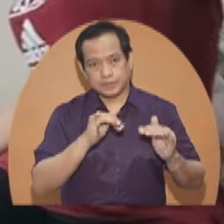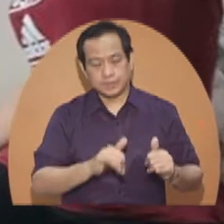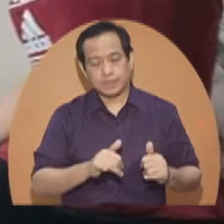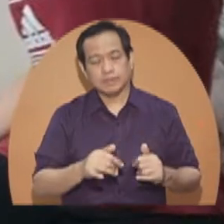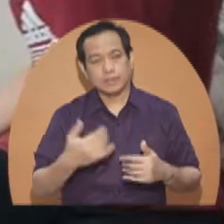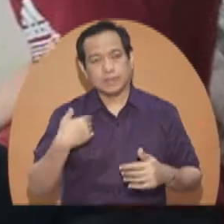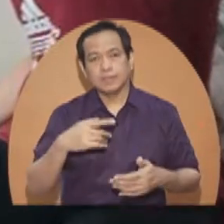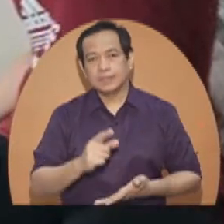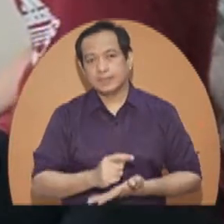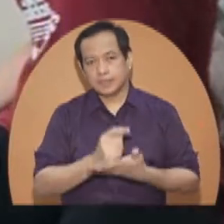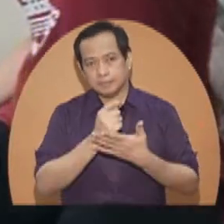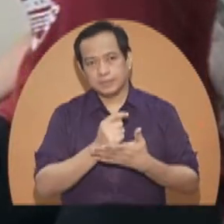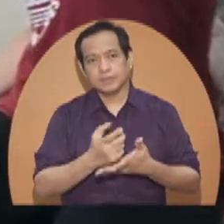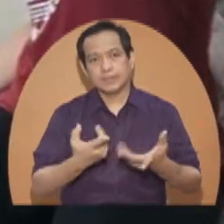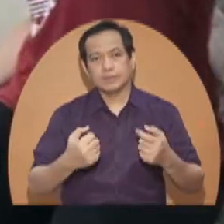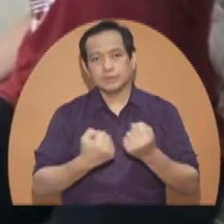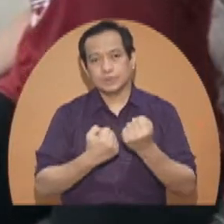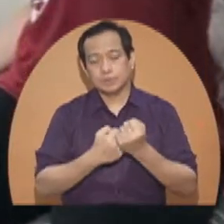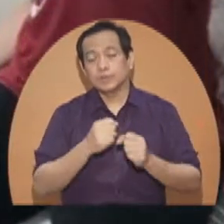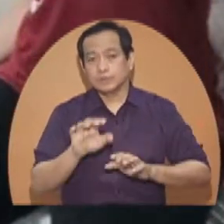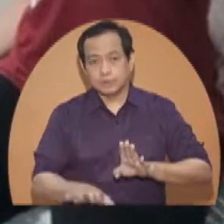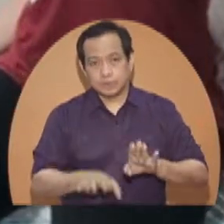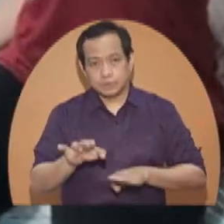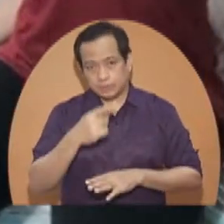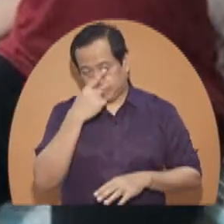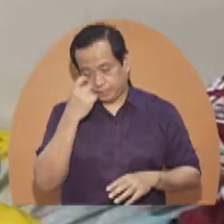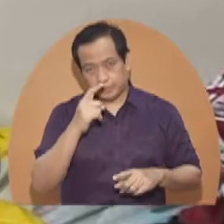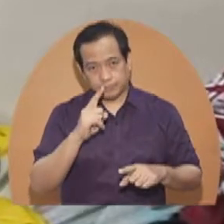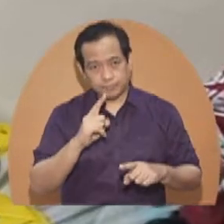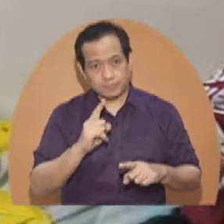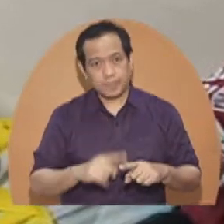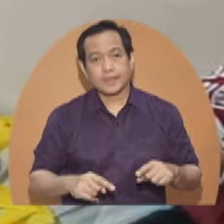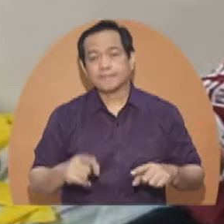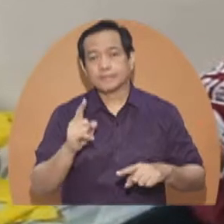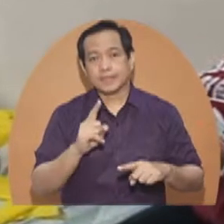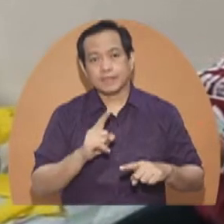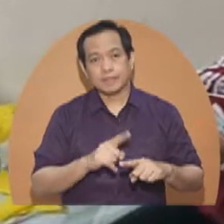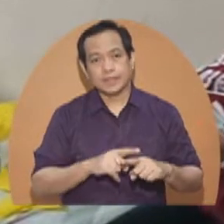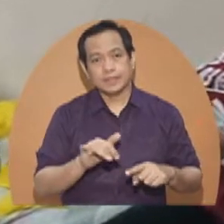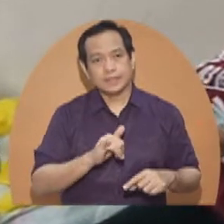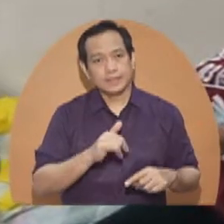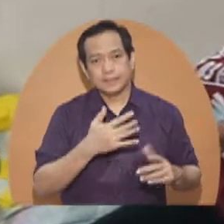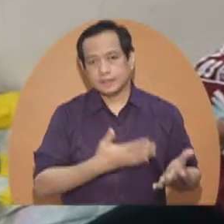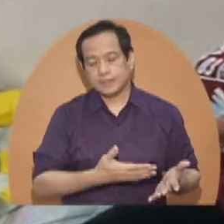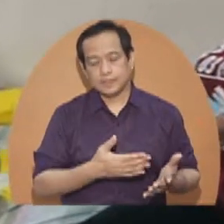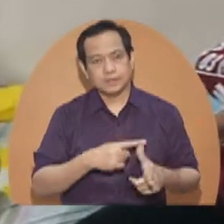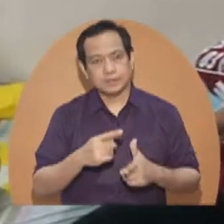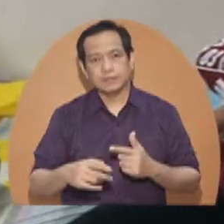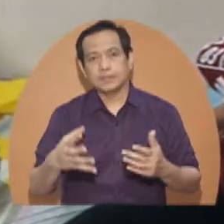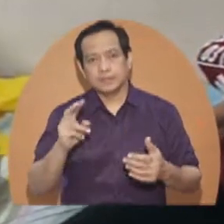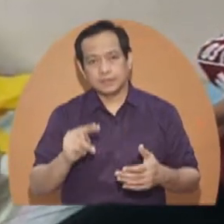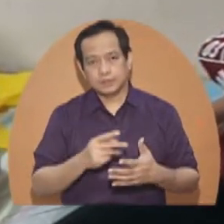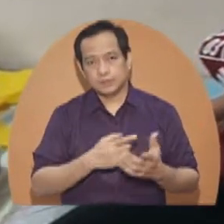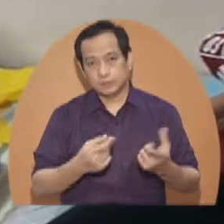siya. Pinapalakad siya, may support siya. Kasi nga, hindi siya pwedeng masanin ng ganun. Tsaka yun nga, yun yung kailangan